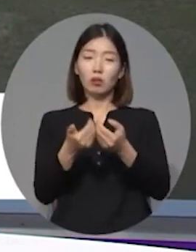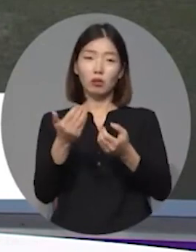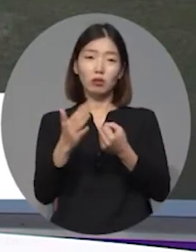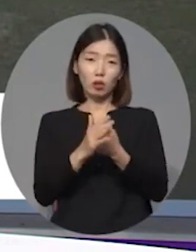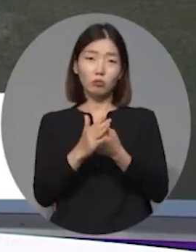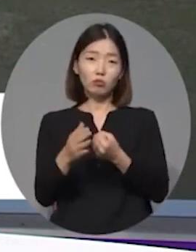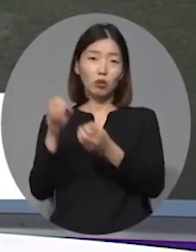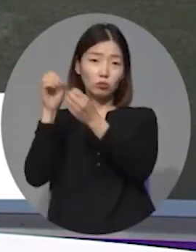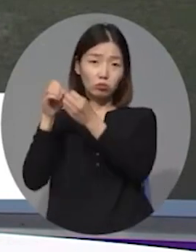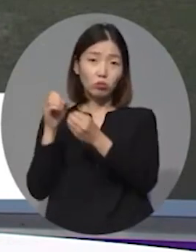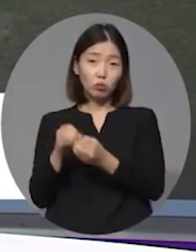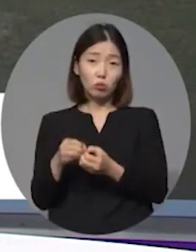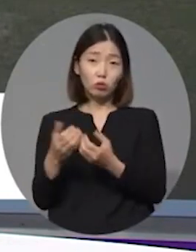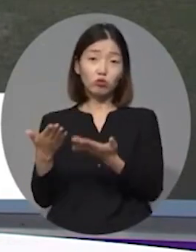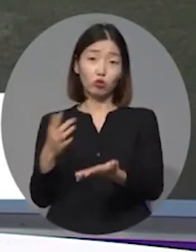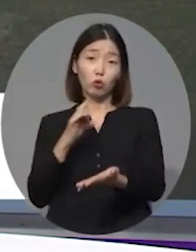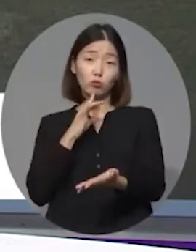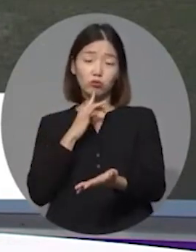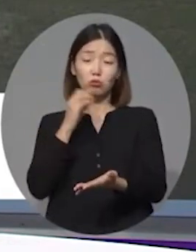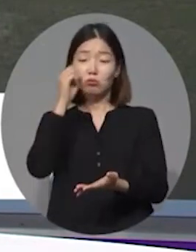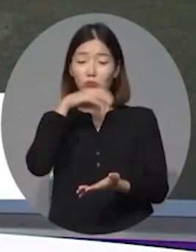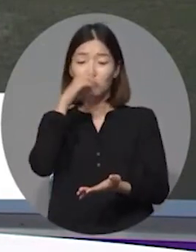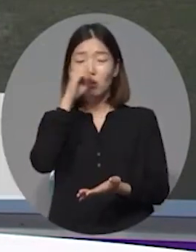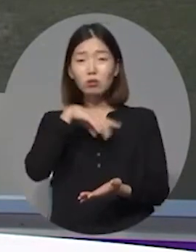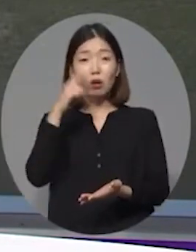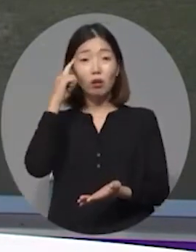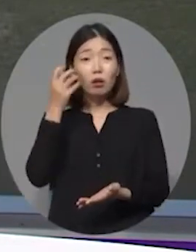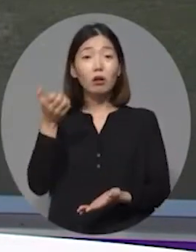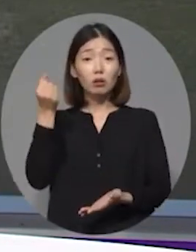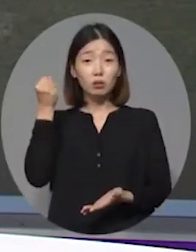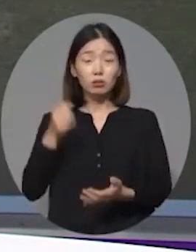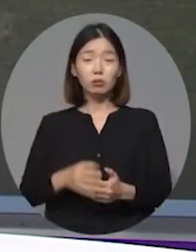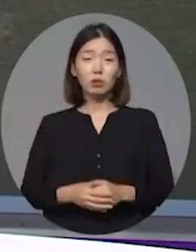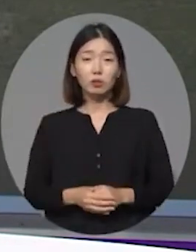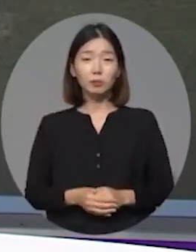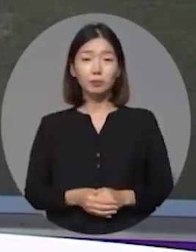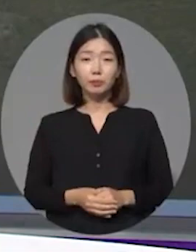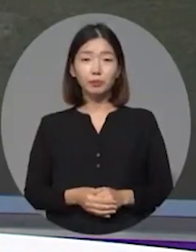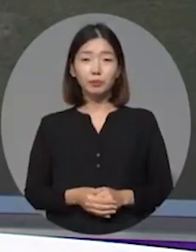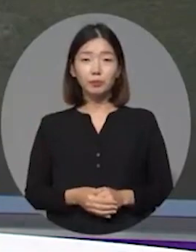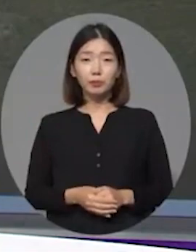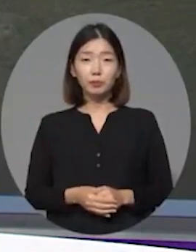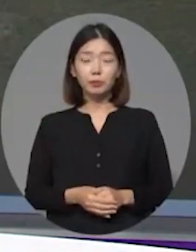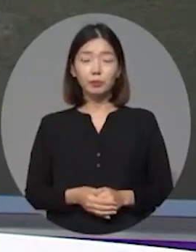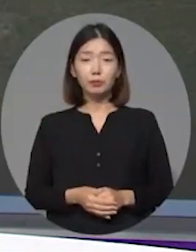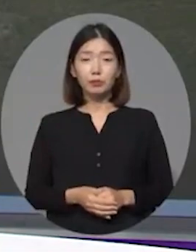통상적인 월 10 일 뿐 이라며 대수롭지 않게 여기고 있습니다 화폐로 기자입니다